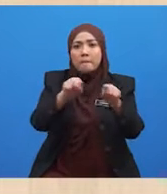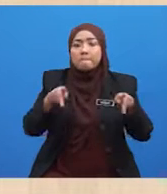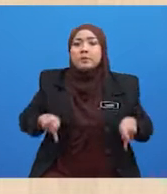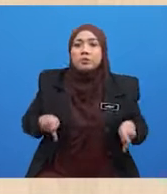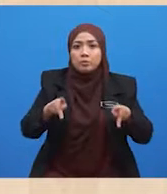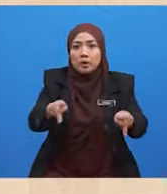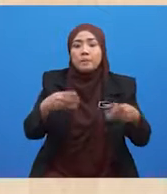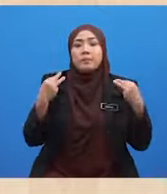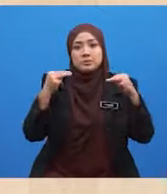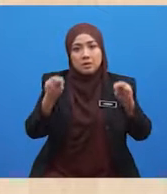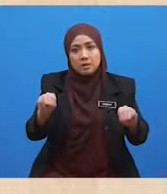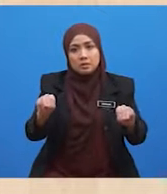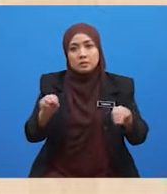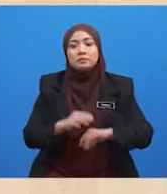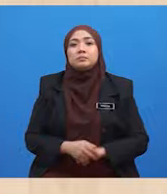peluang pasaran